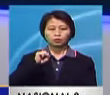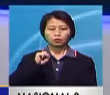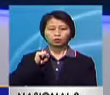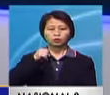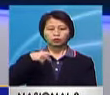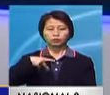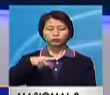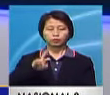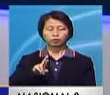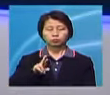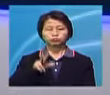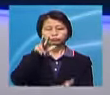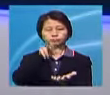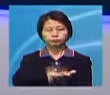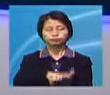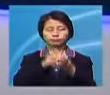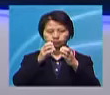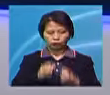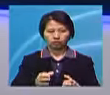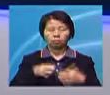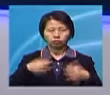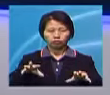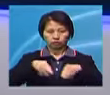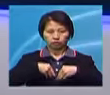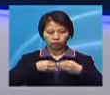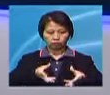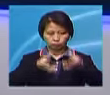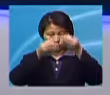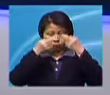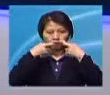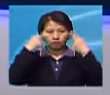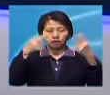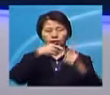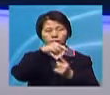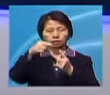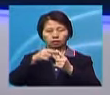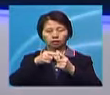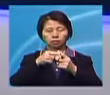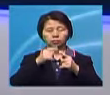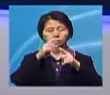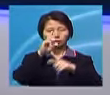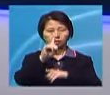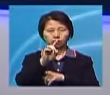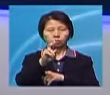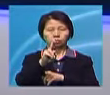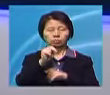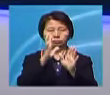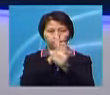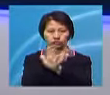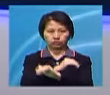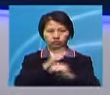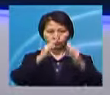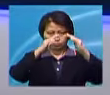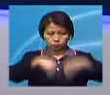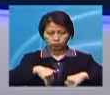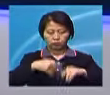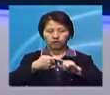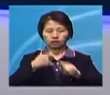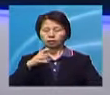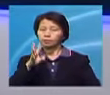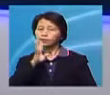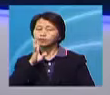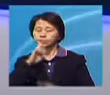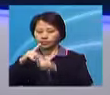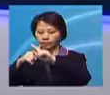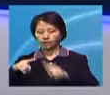Suruhanjaya Pilihan Raya SPR mengesahkan telah menerima pemakluman rasmi tarikh pembubaran Dewan Undangan Negeri Dun Sarawak daripada Speaker Dewan